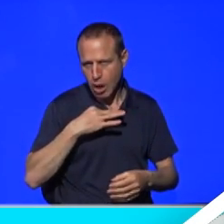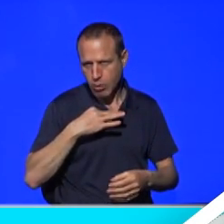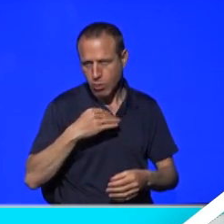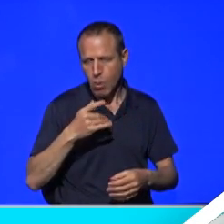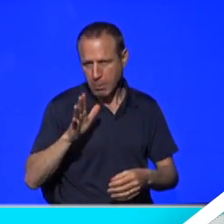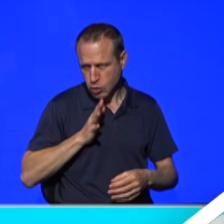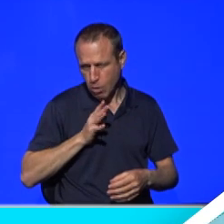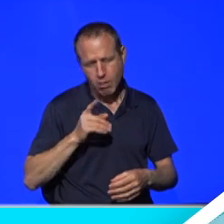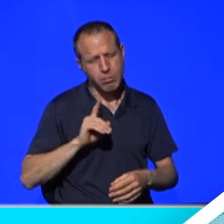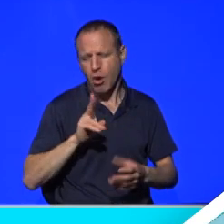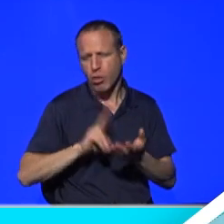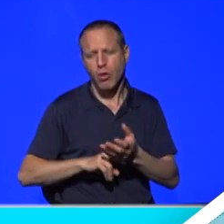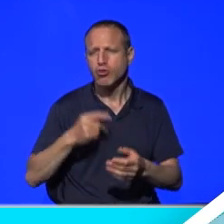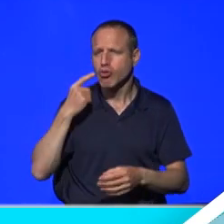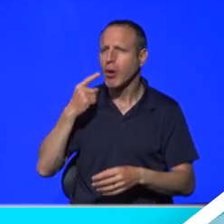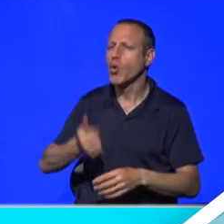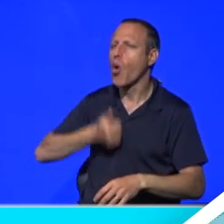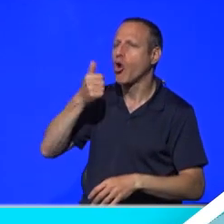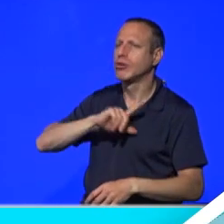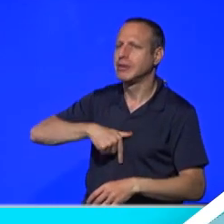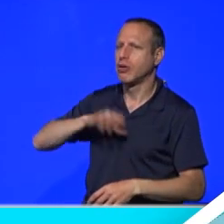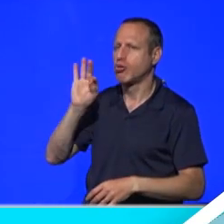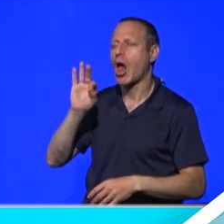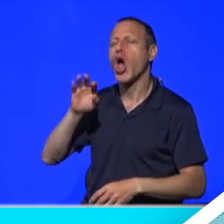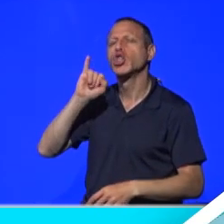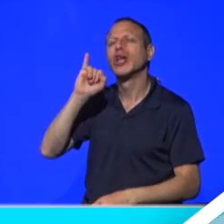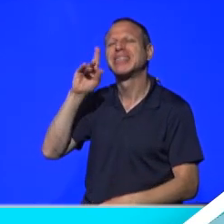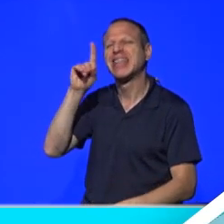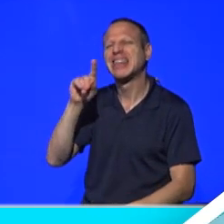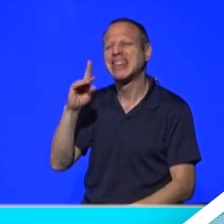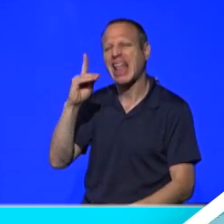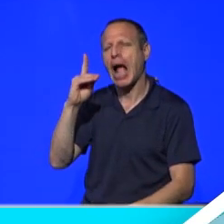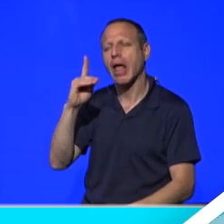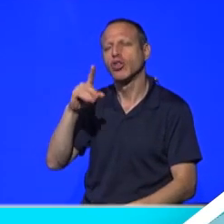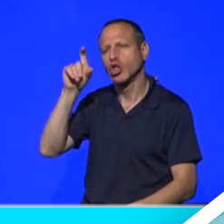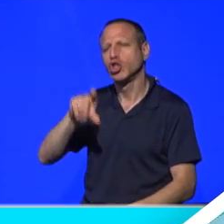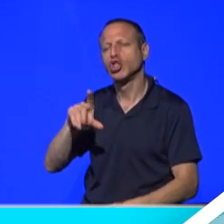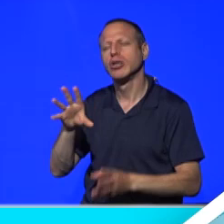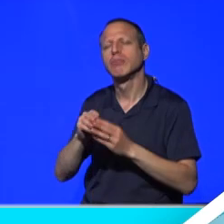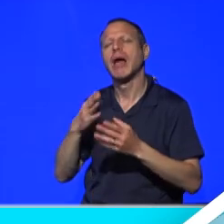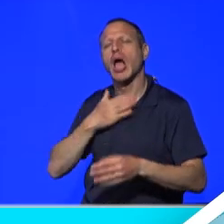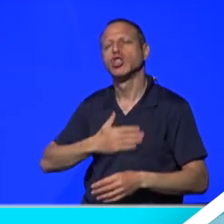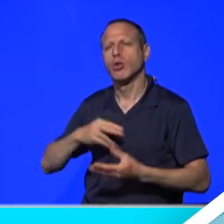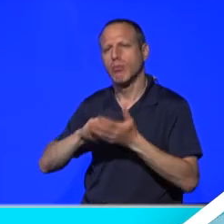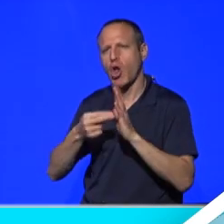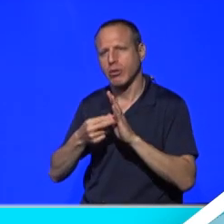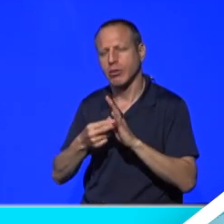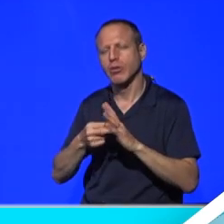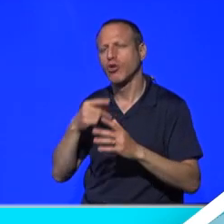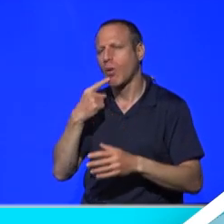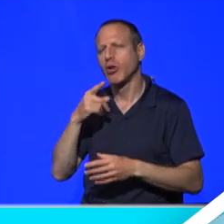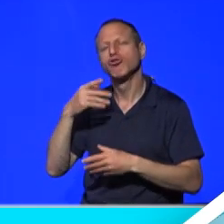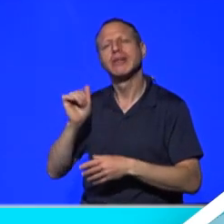נכון. שמענו השבוע את ראש המועצה שלך, יוסי דגן, איש בעל אולי שאיפות פוליטיות, שמדבר על כך שהצבא לא